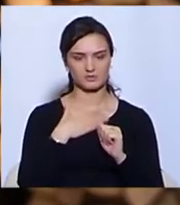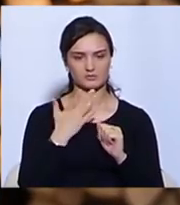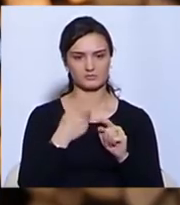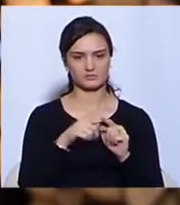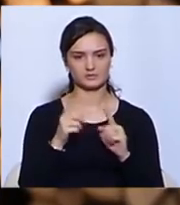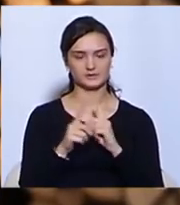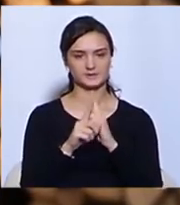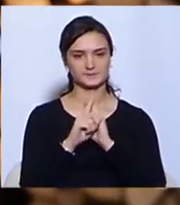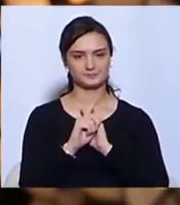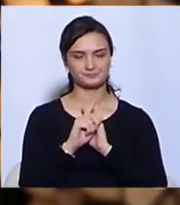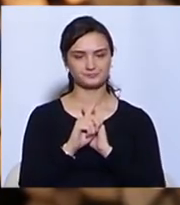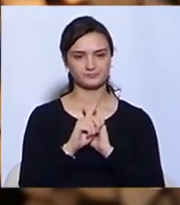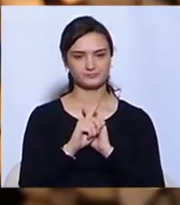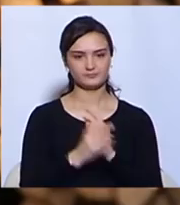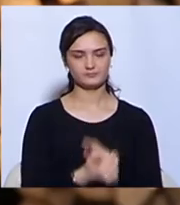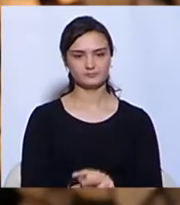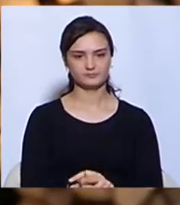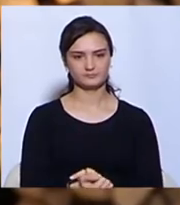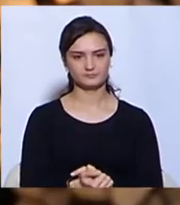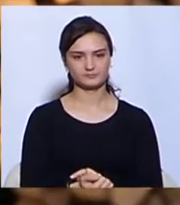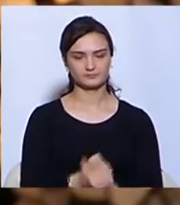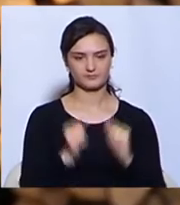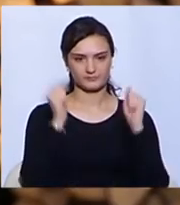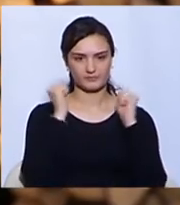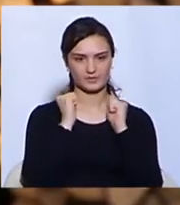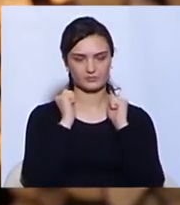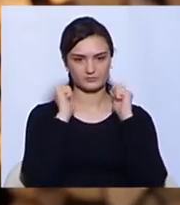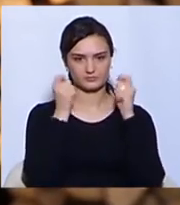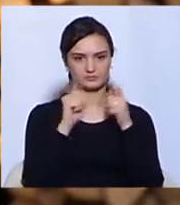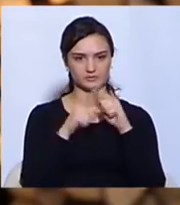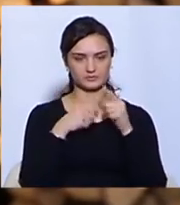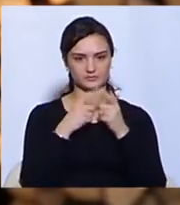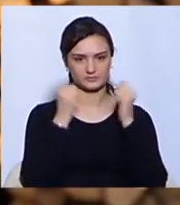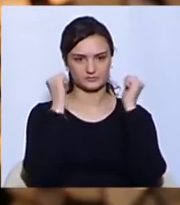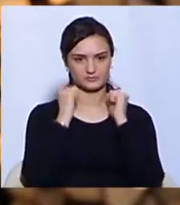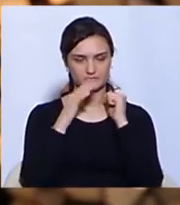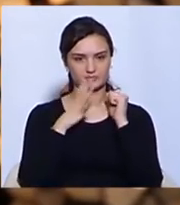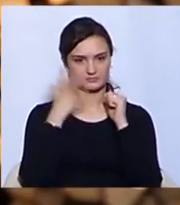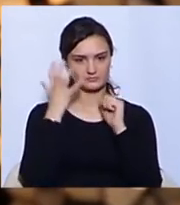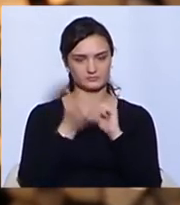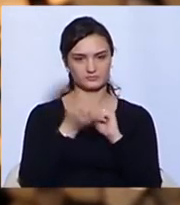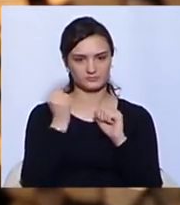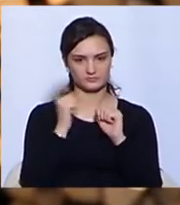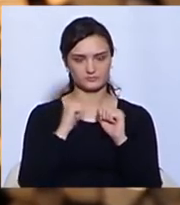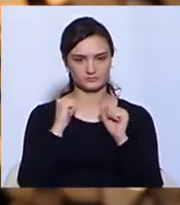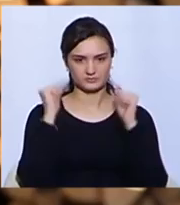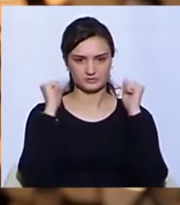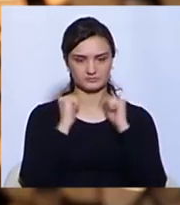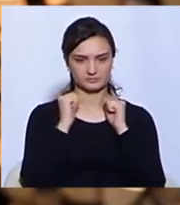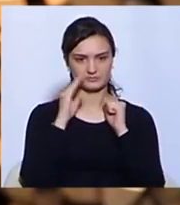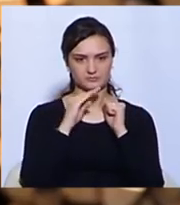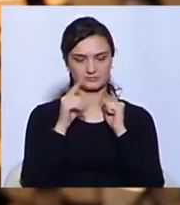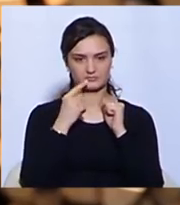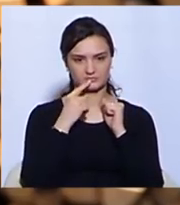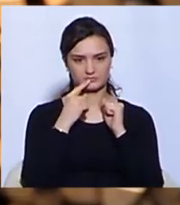რომელმაც გამოგვაცილა. ქუდი მომხადა ესე ბების ნაქსოვი ქუდი მქონდა და დაიფარა თავზე ეს ქუდი